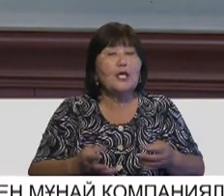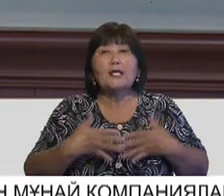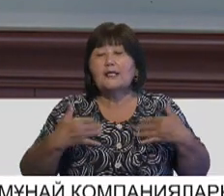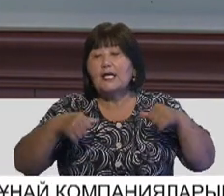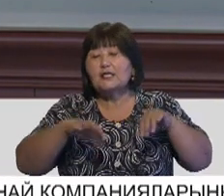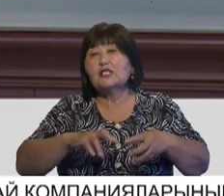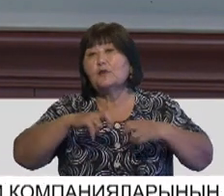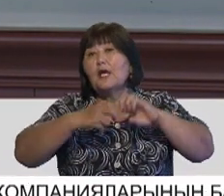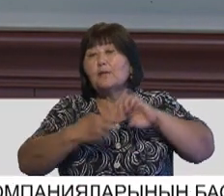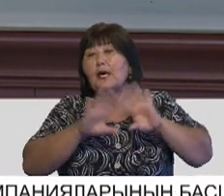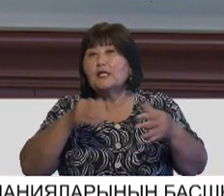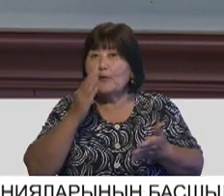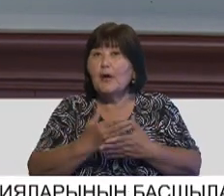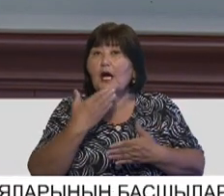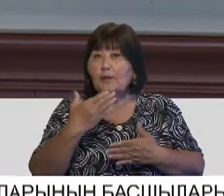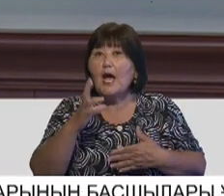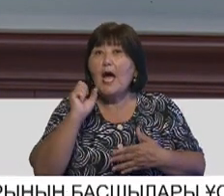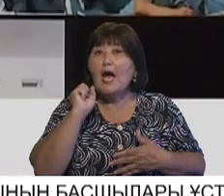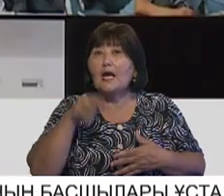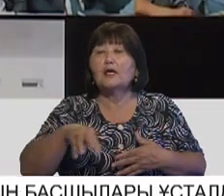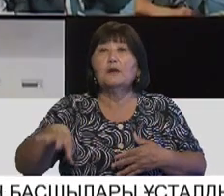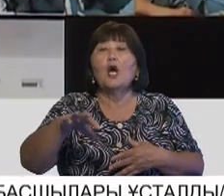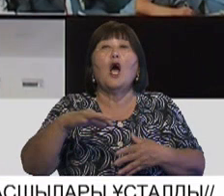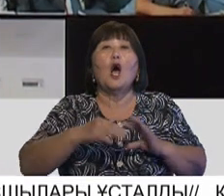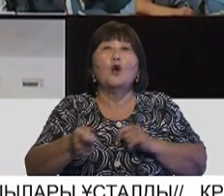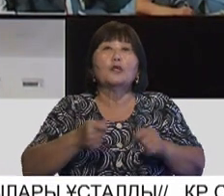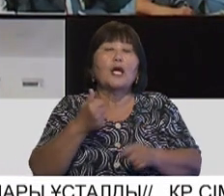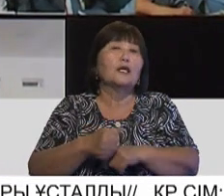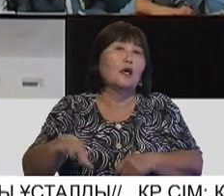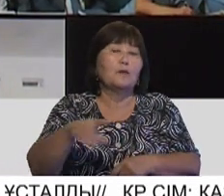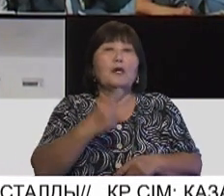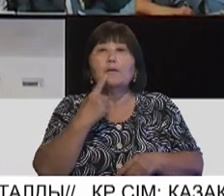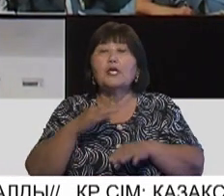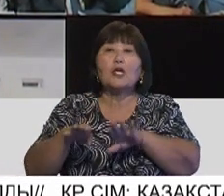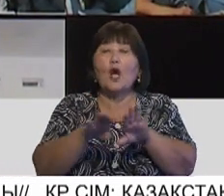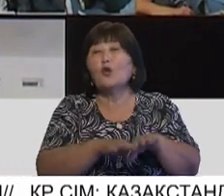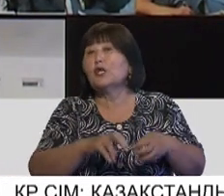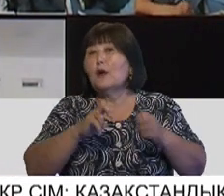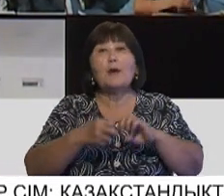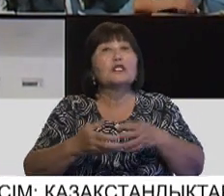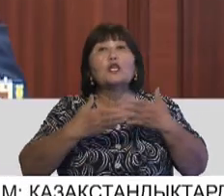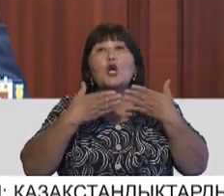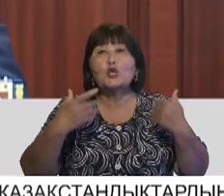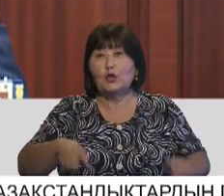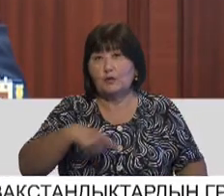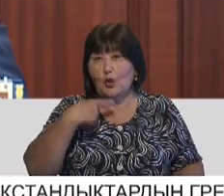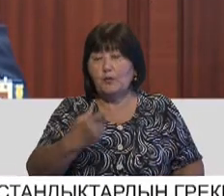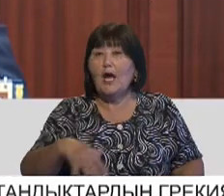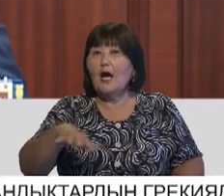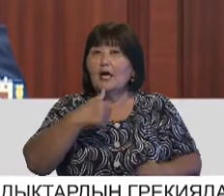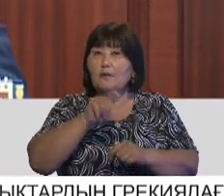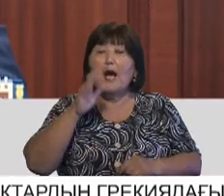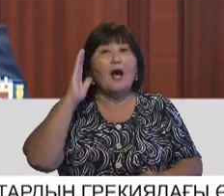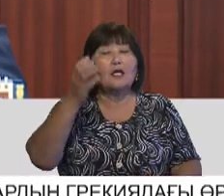Шешілмеген мәселе түйінді тұстар бар ма деген әкімнің сұрағына барлық аудан әкімдері мен басқарма басшылары бірауыздан мәселе жоқ деп жауап берді. Аймақ